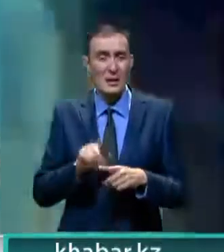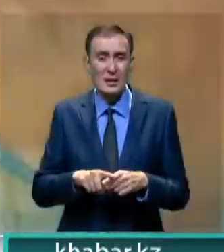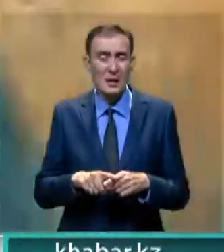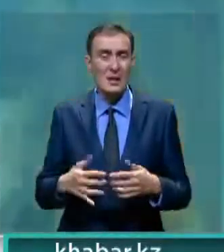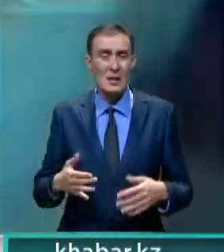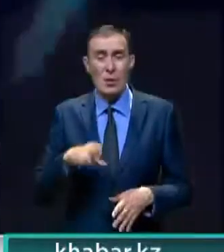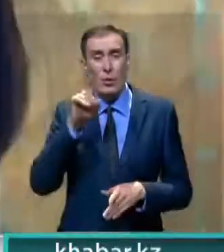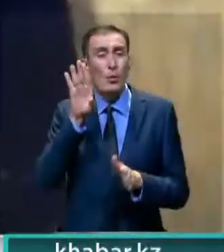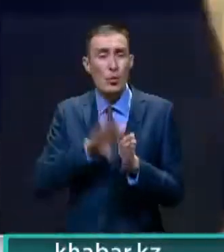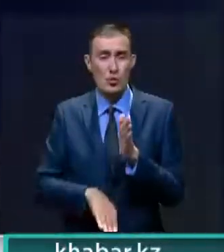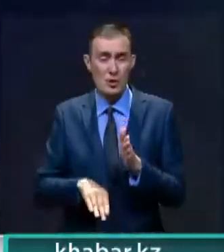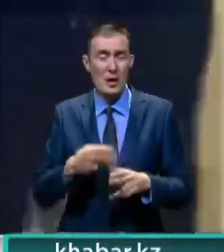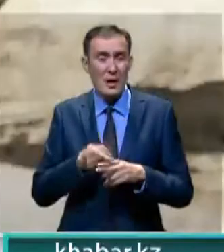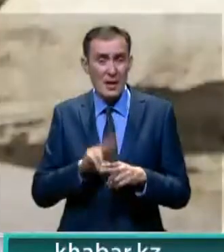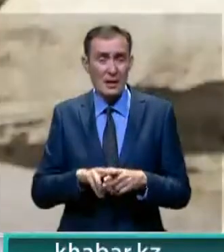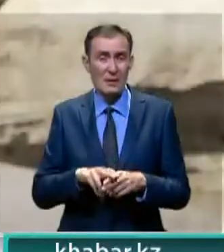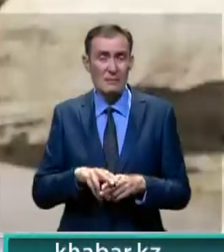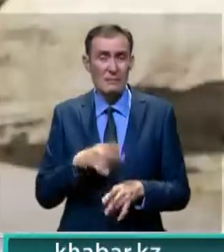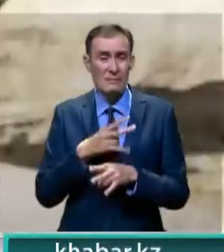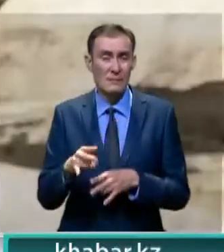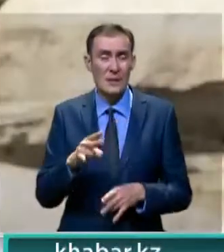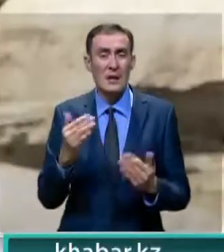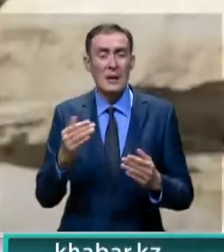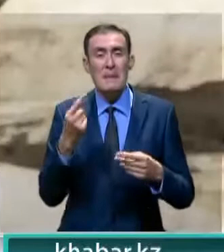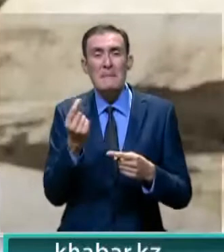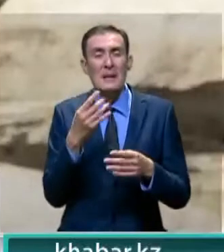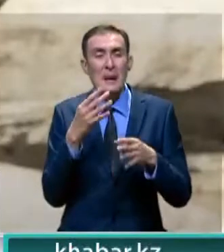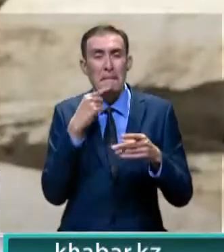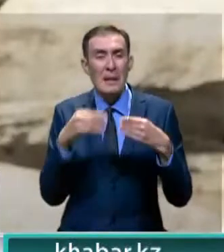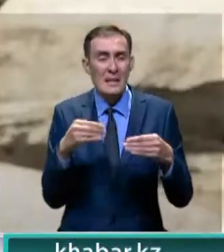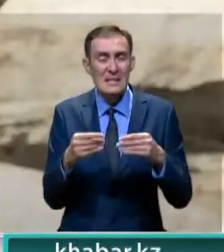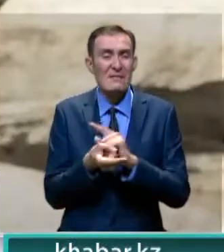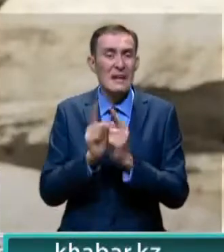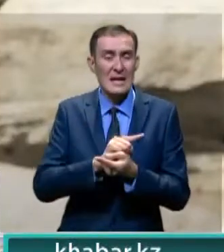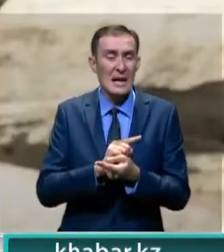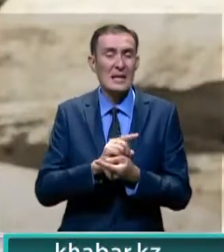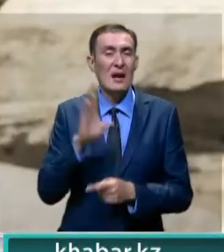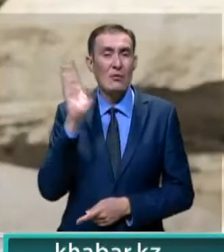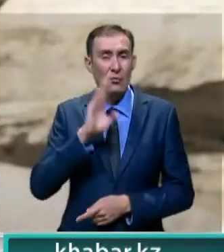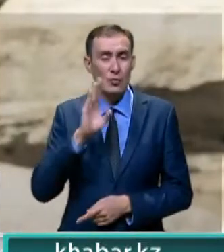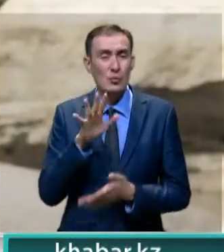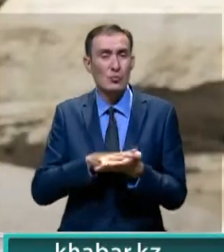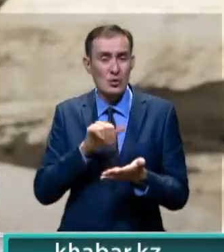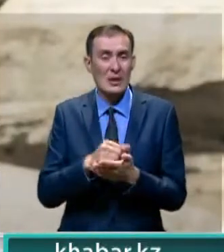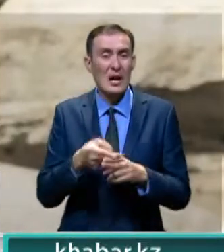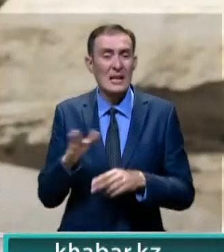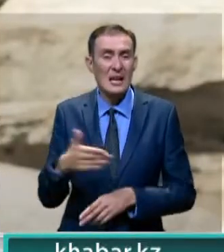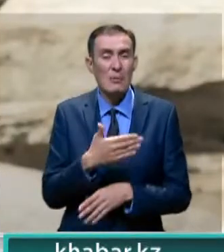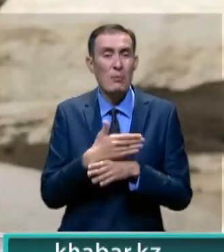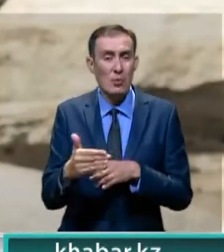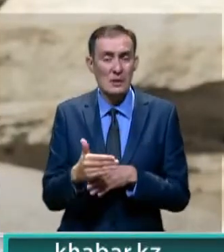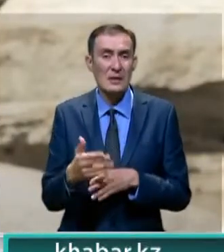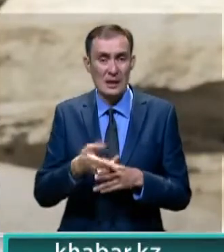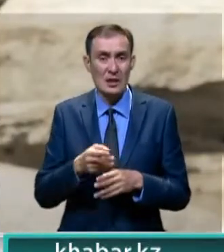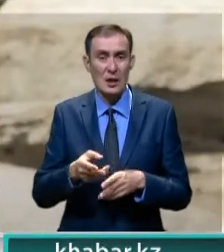удручает больше всего экоактивиста. Микропластик в воде влияет на биологическое разнообразие, а эта рыба после оказывается